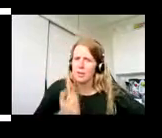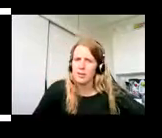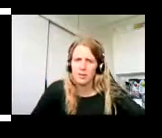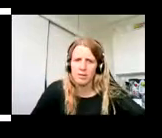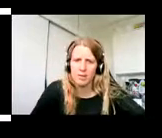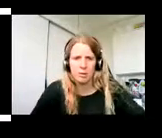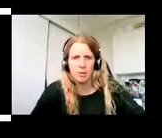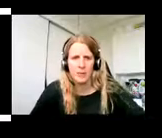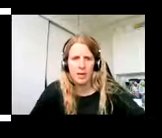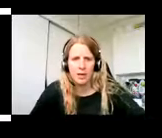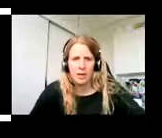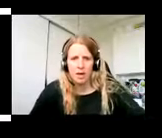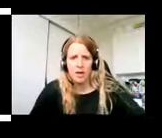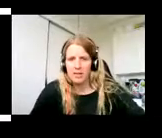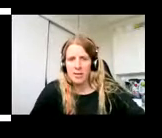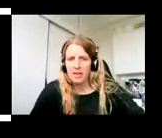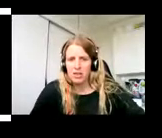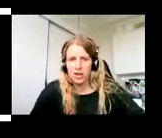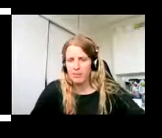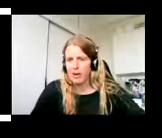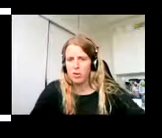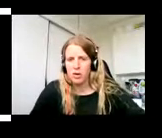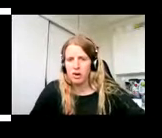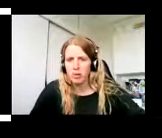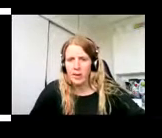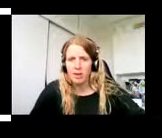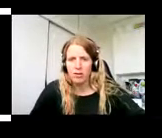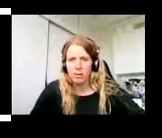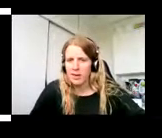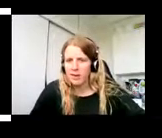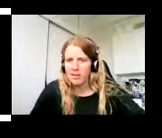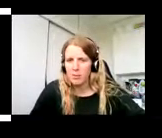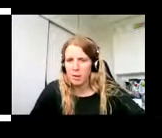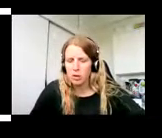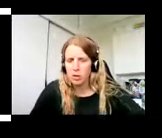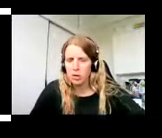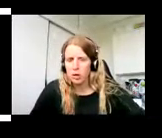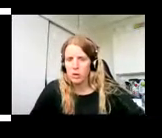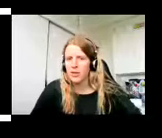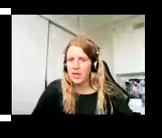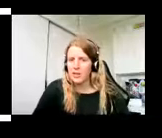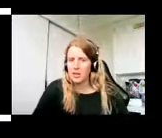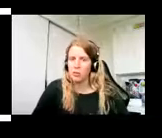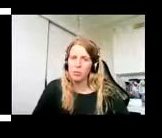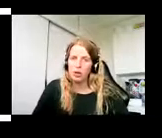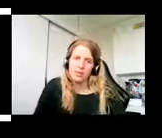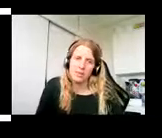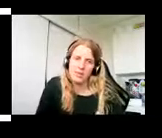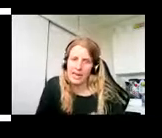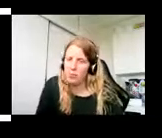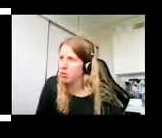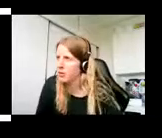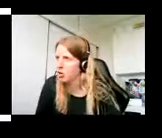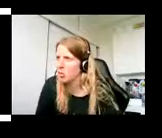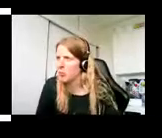dan komt dat allemaal zeker en vast in orde. En hierbij is duidelijk, maak gewoon goede afspraken, informeer die externe personen. Want niet iedereen is bewust van